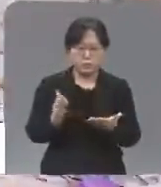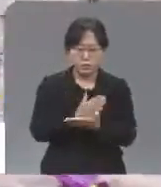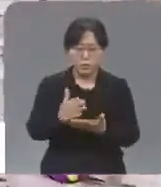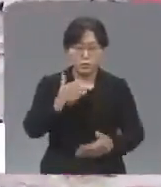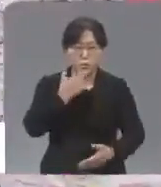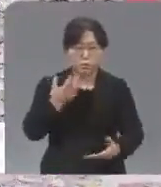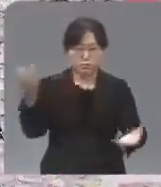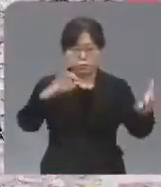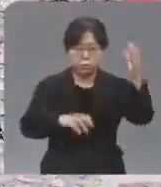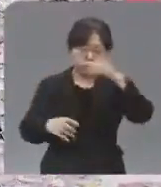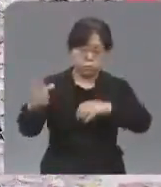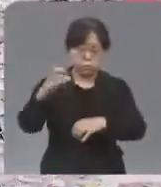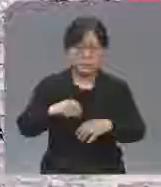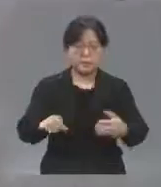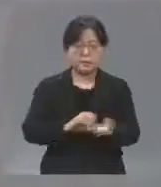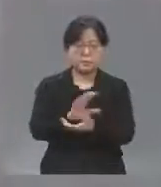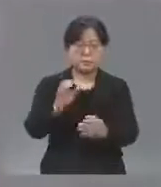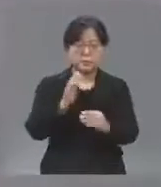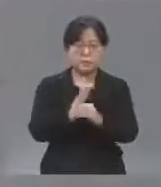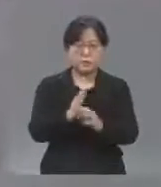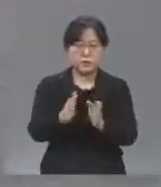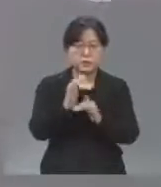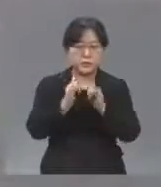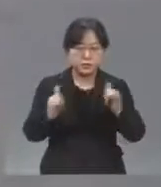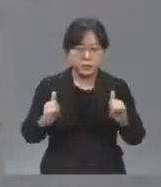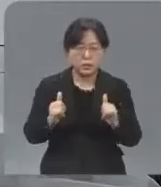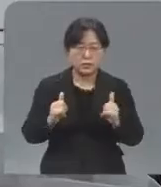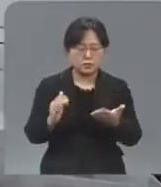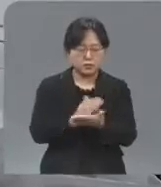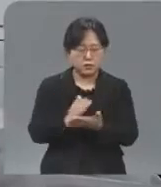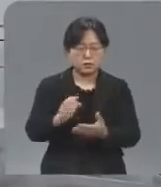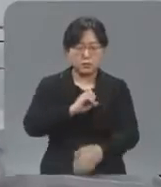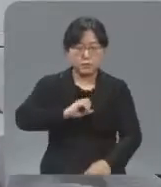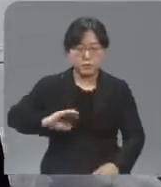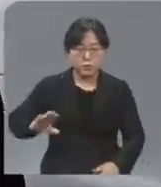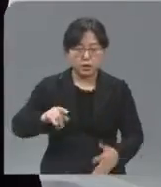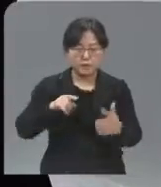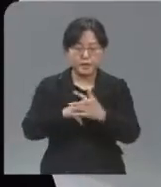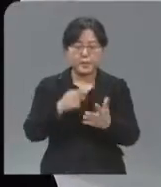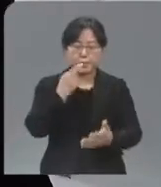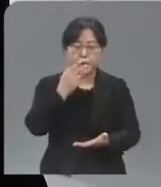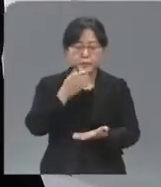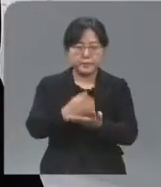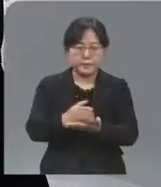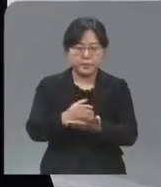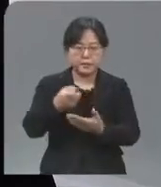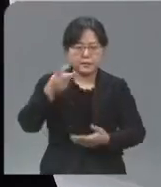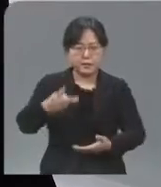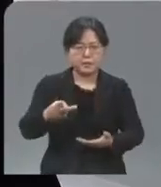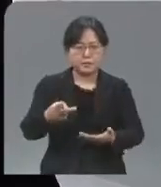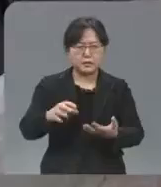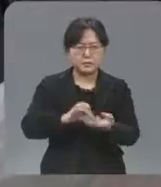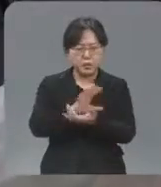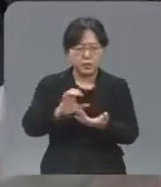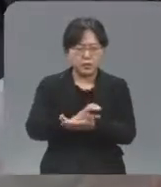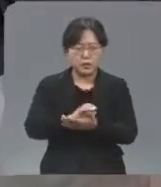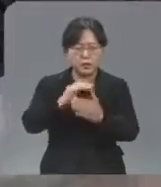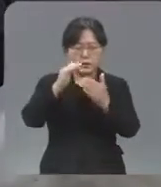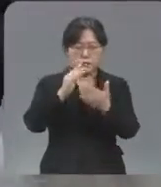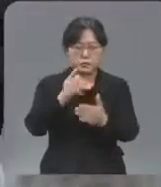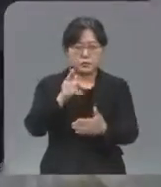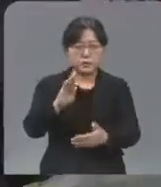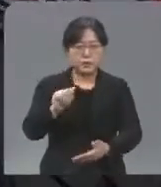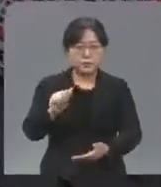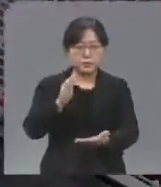한 대 섞여 쏟아져 내립니다. 시민들이 애써 분리해놓은 투명 페트병이 도로 뒤섞이고 있다는 KBS 보도와